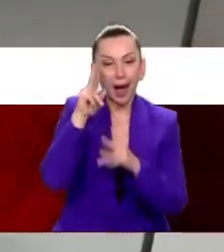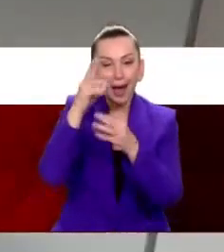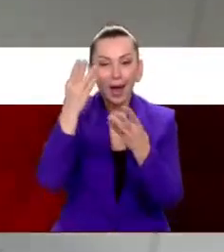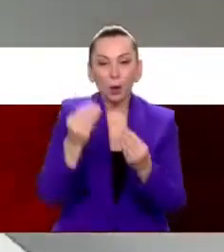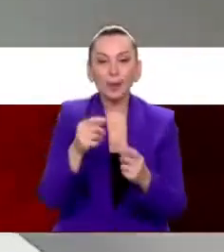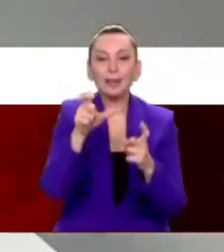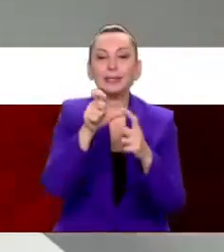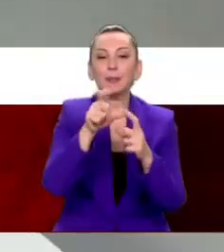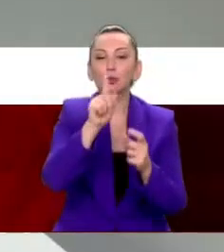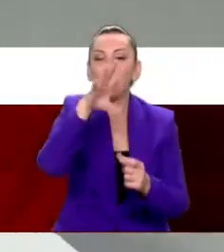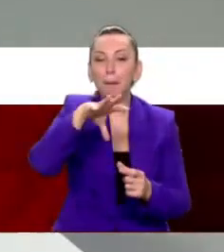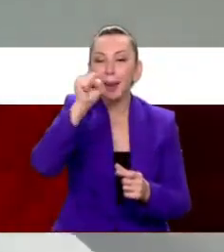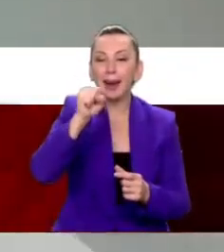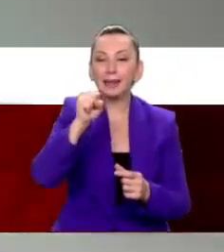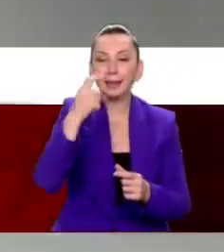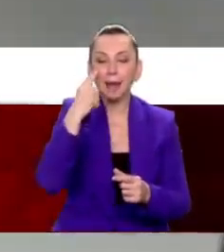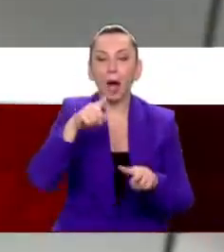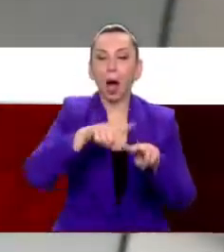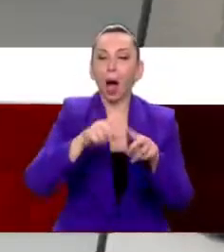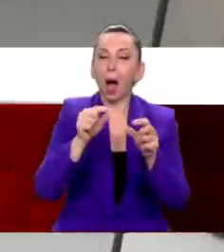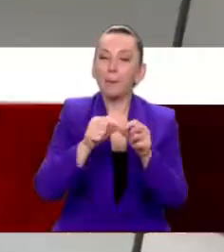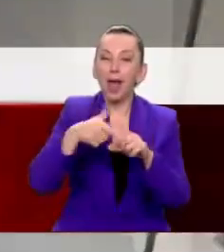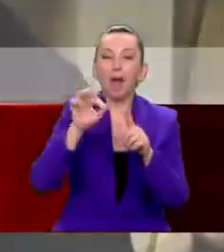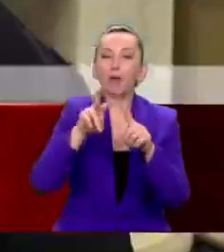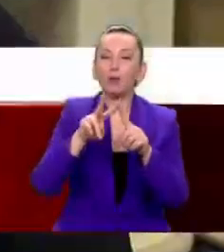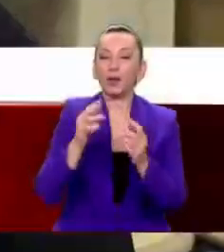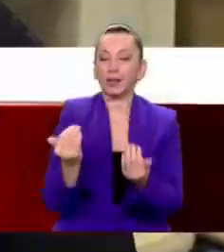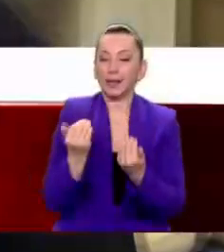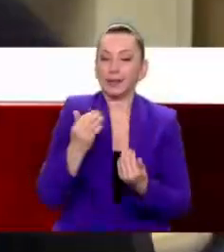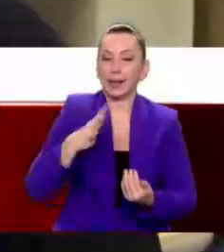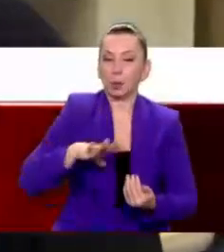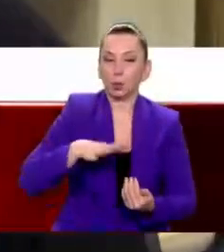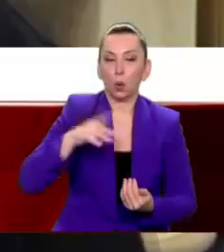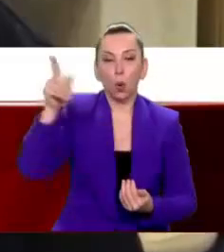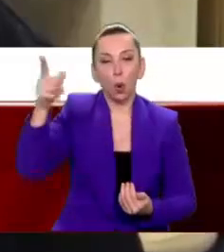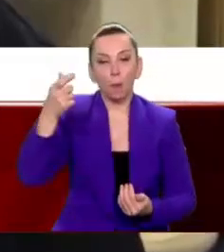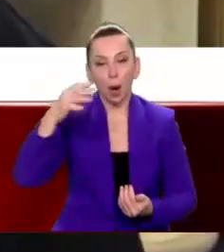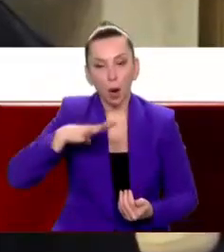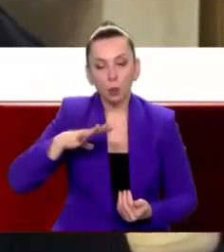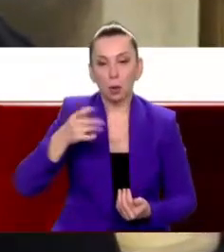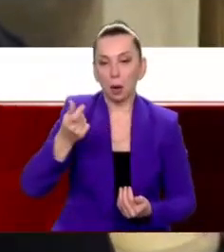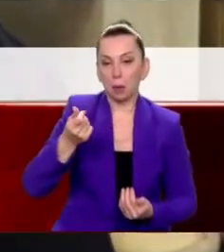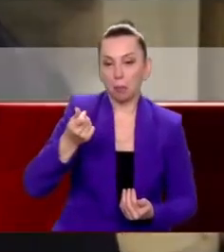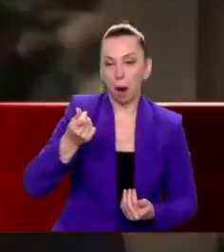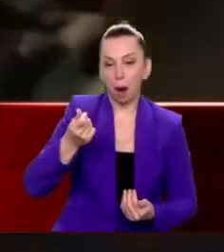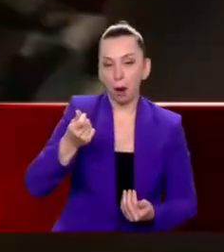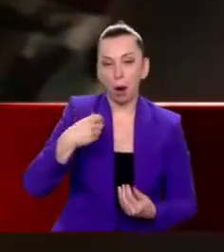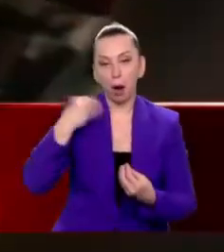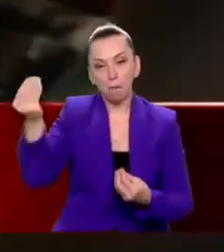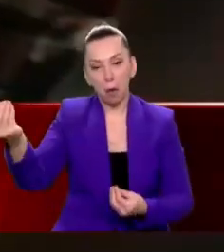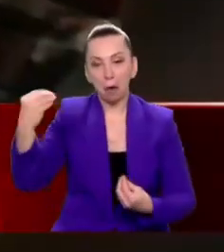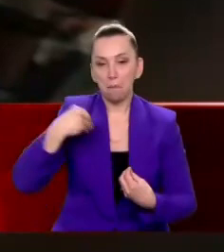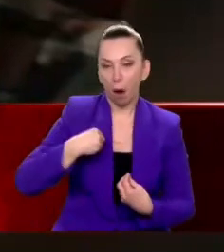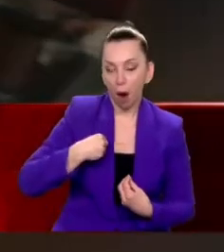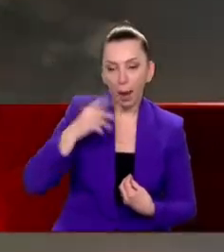simülasyon merkezi için kendisine AB fonu desteği bulabileceklerini söyledi Mehmet bizden para aldı parayı geri ödedi bu şekilde